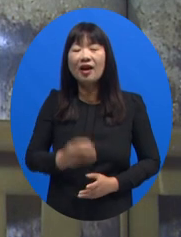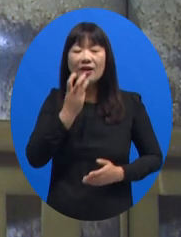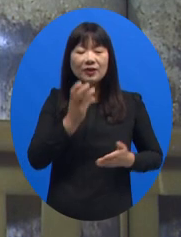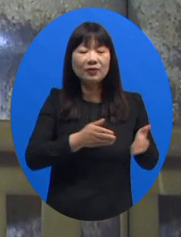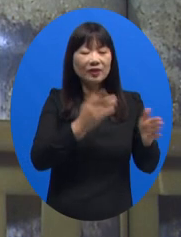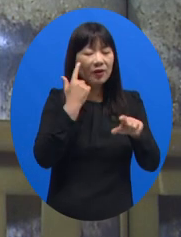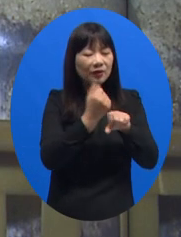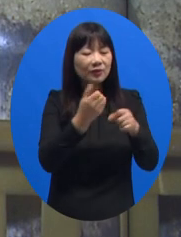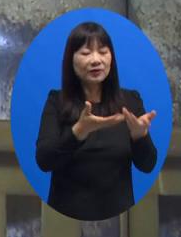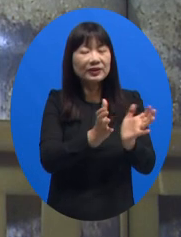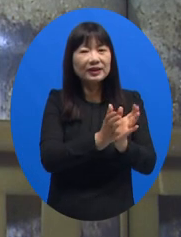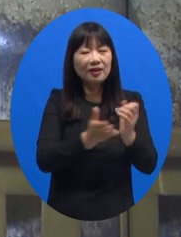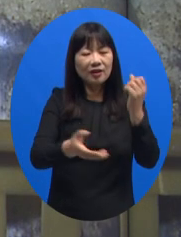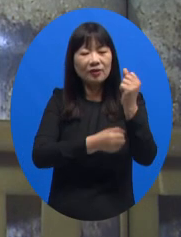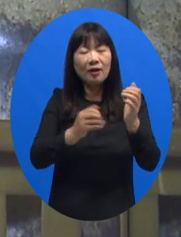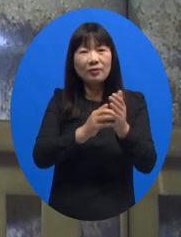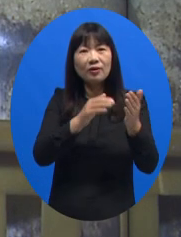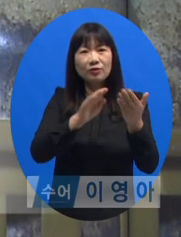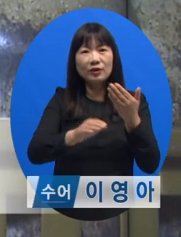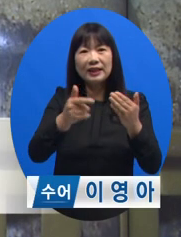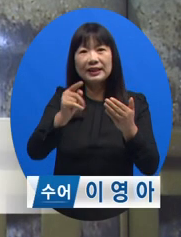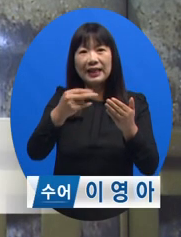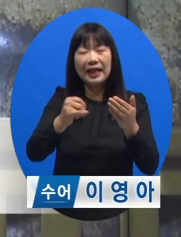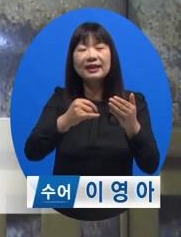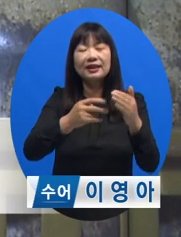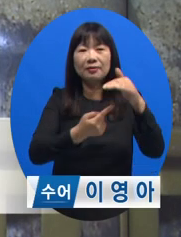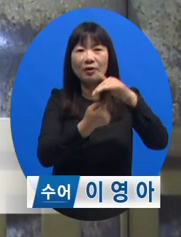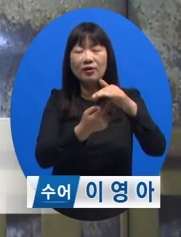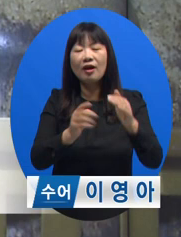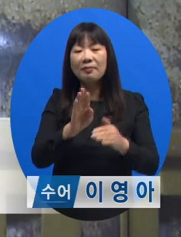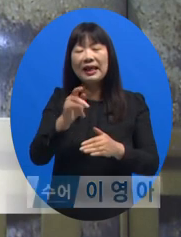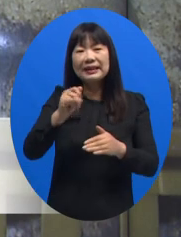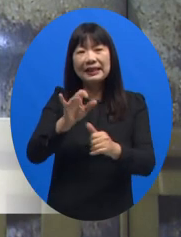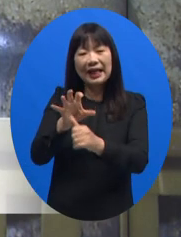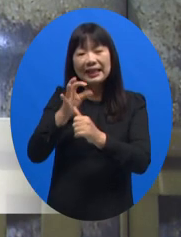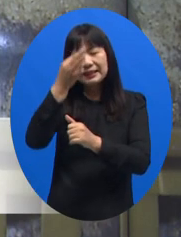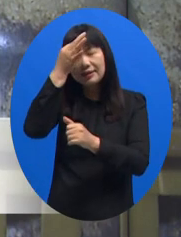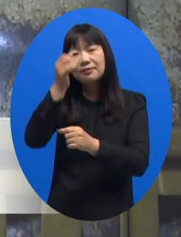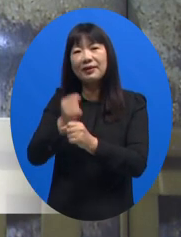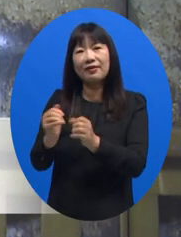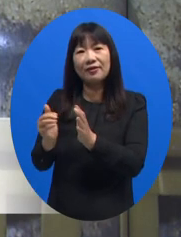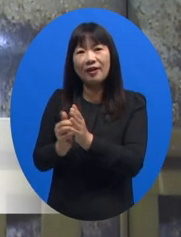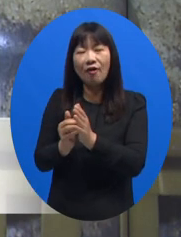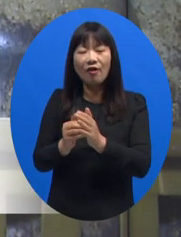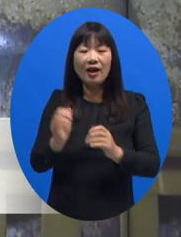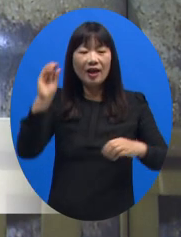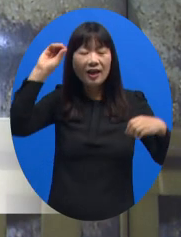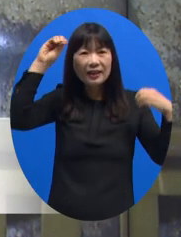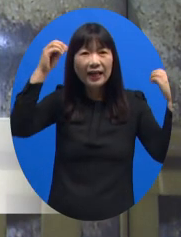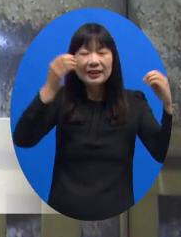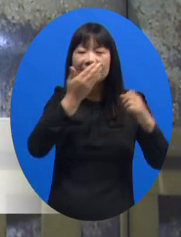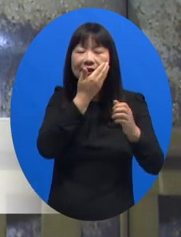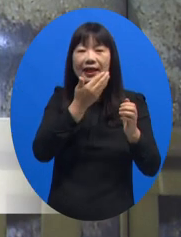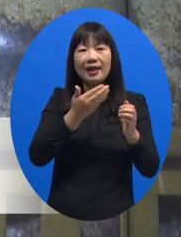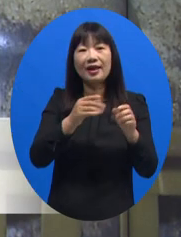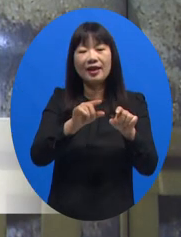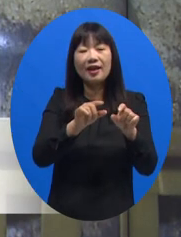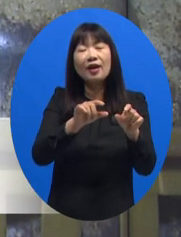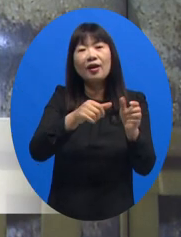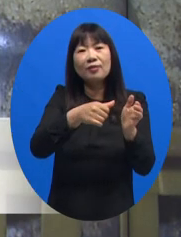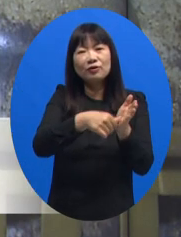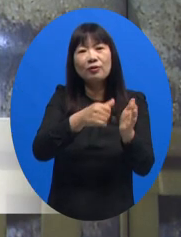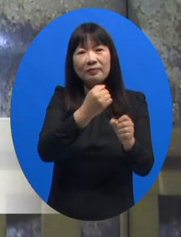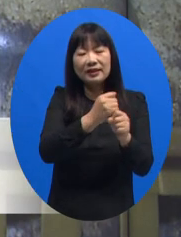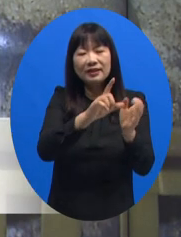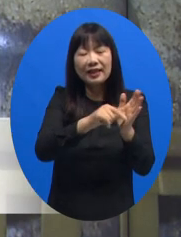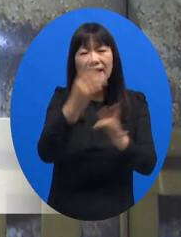경기도 연구진이 수확하고 남은 느타리버섯 배지를 재활용하는 기술을 개발했습니다. 가축분 퇴비를 만들 때 기존 톱밥